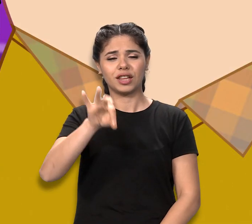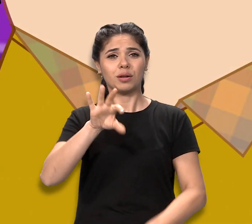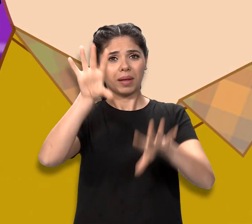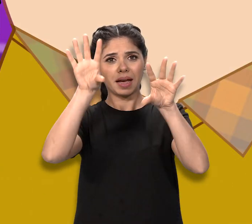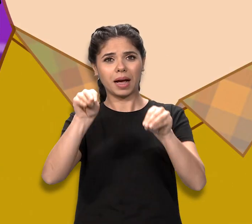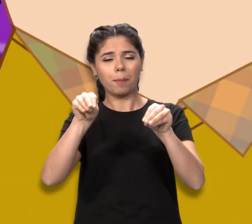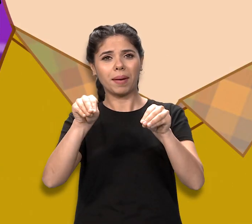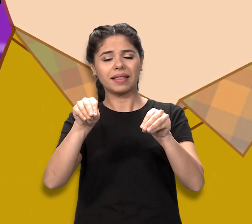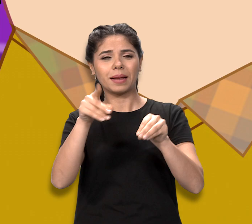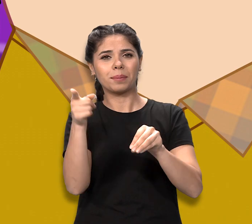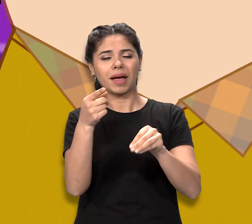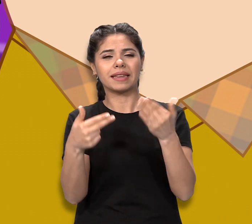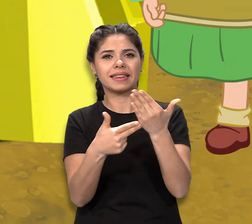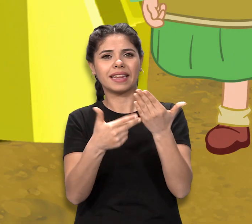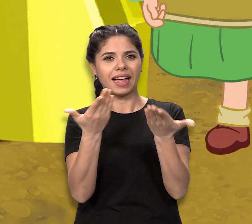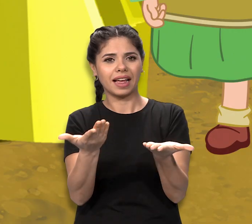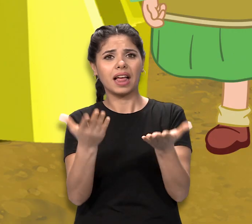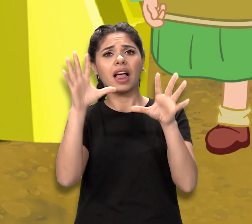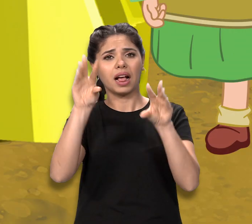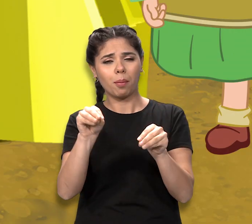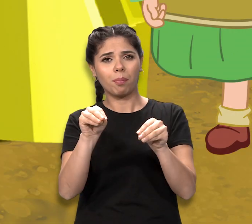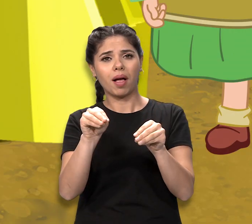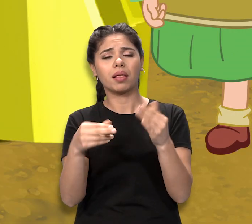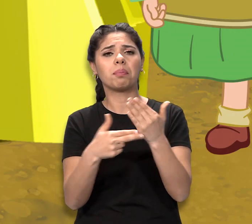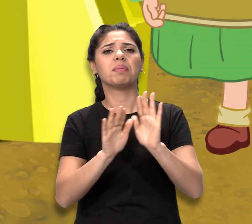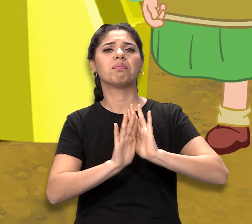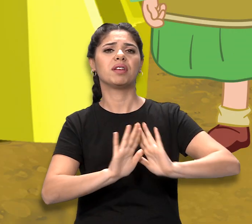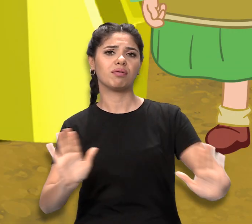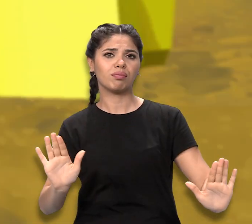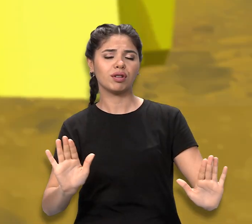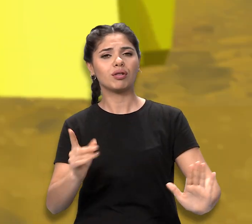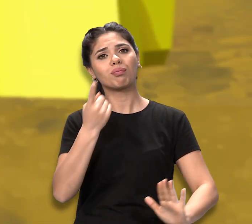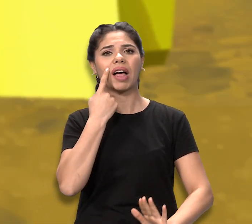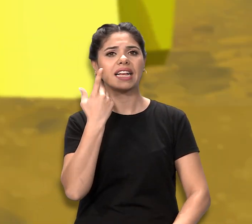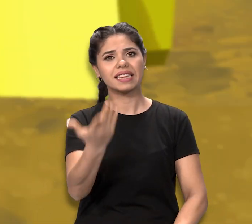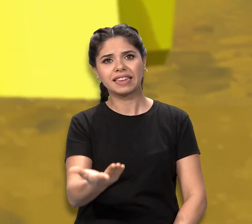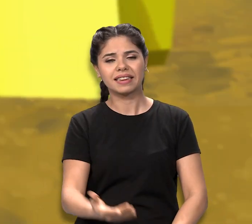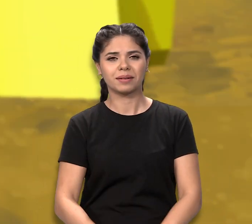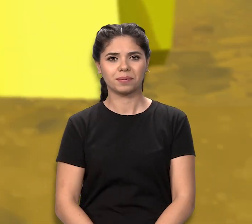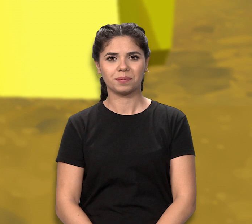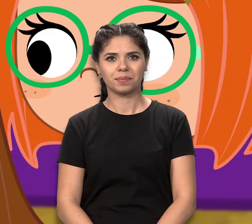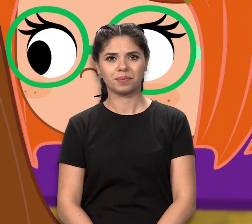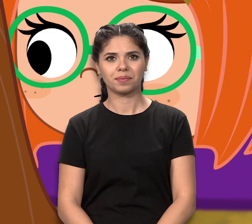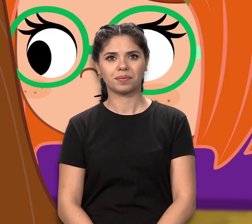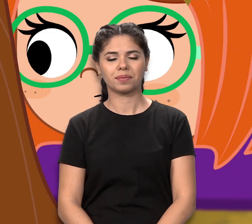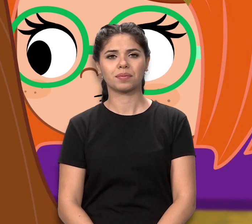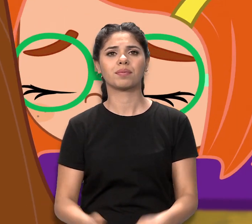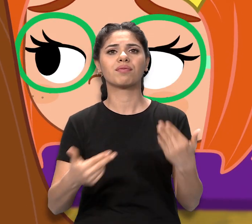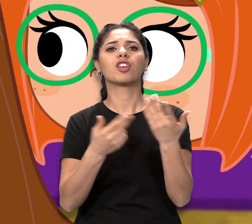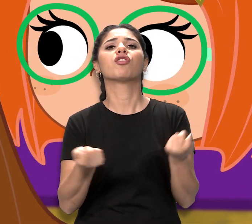Artık kapat istersen o cihazı Gökmen. Kapalı zaten. Pili bile yok. Bakın.